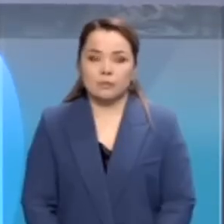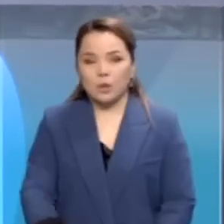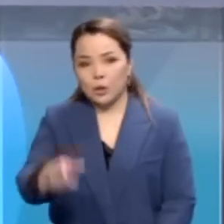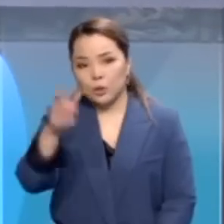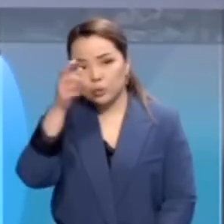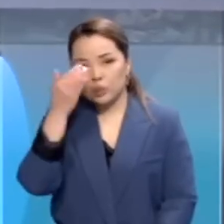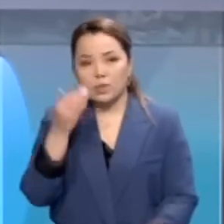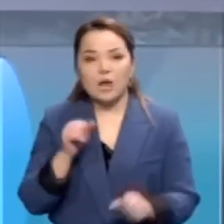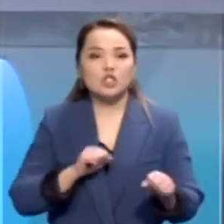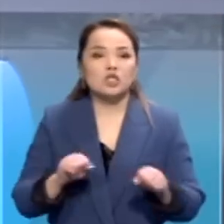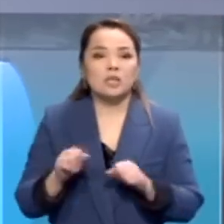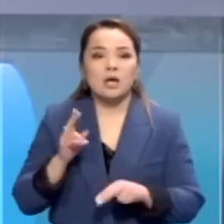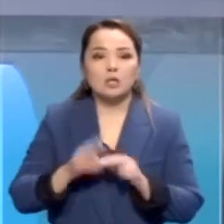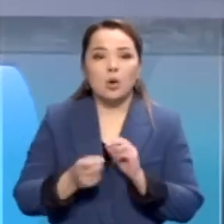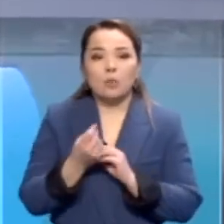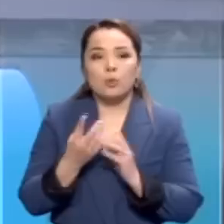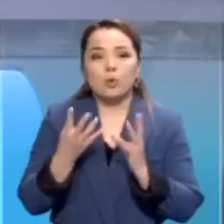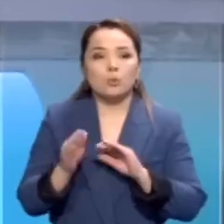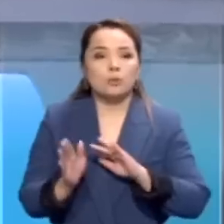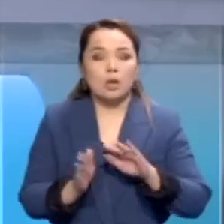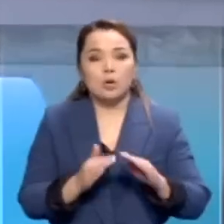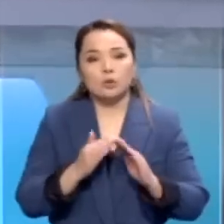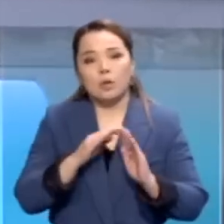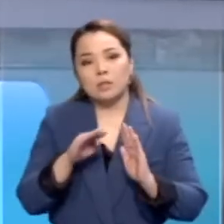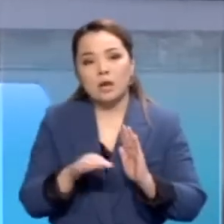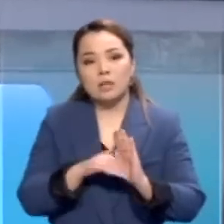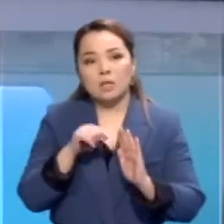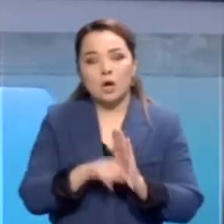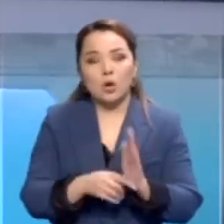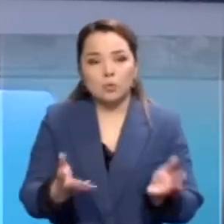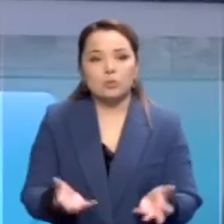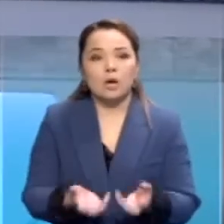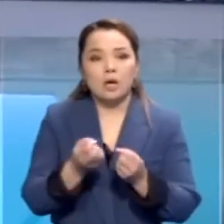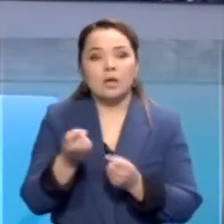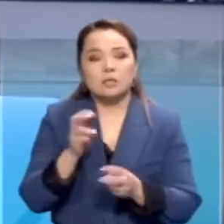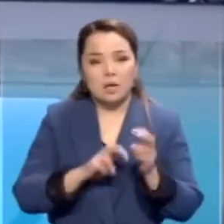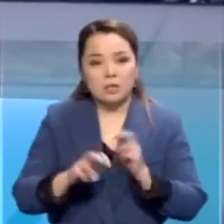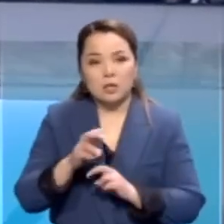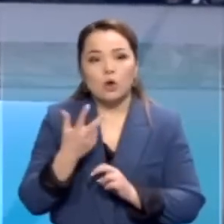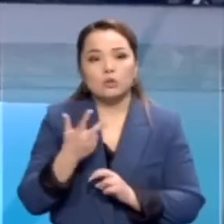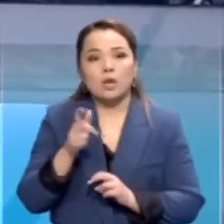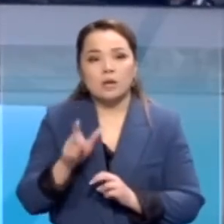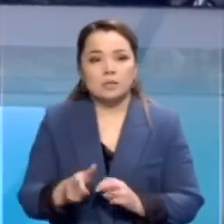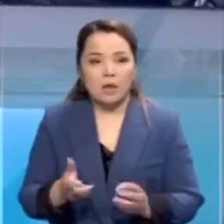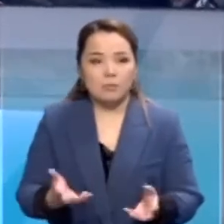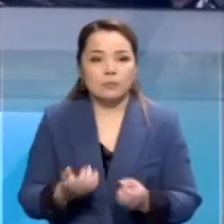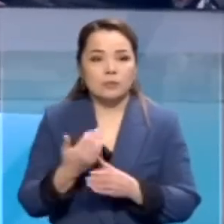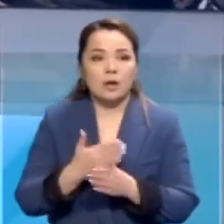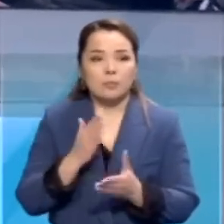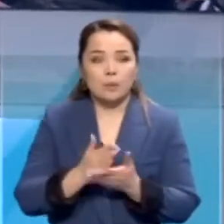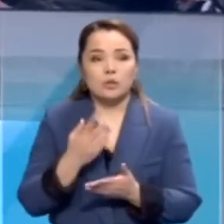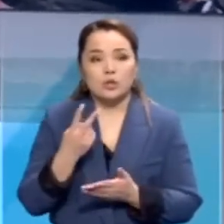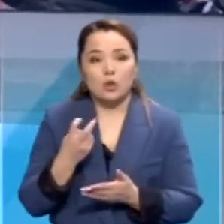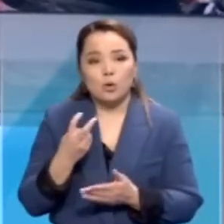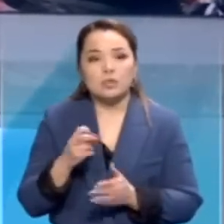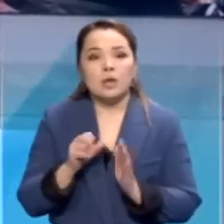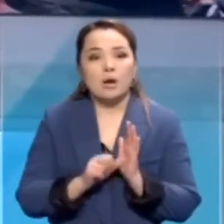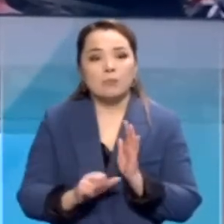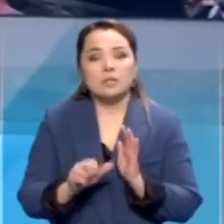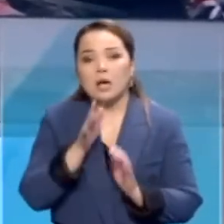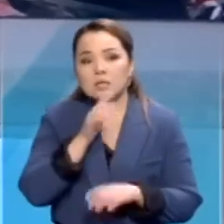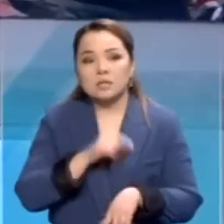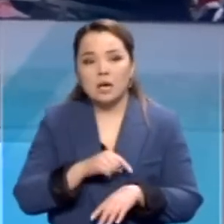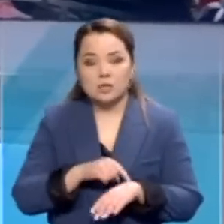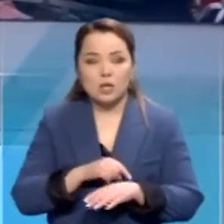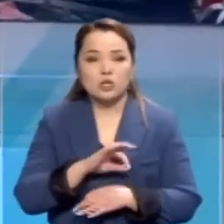Türkiye'deki yer silkinisinden keyin 11 gün ötse de üyindinin asınan kutkaruşlar tağı 3 adamdı aman alıp şaqtı. 260